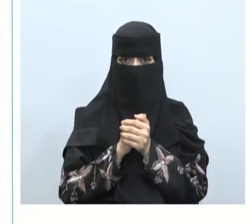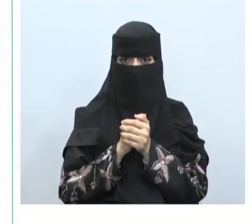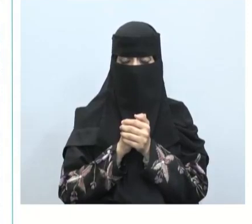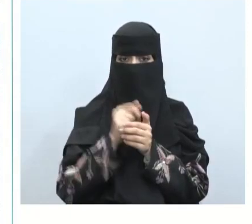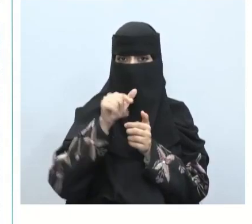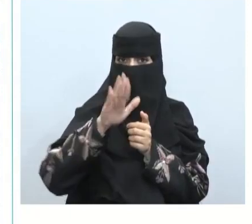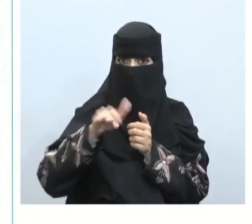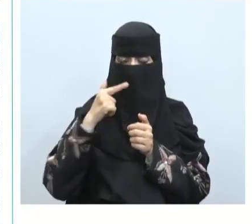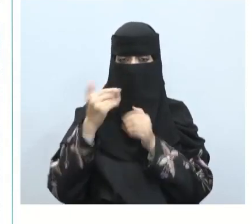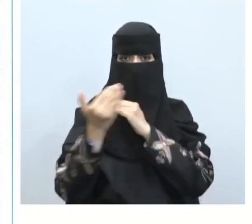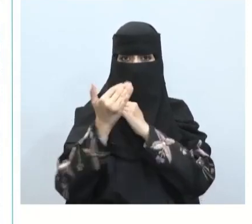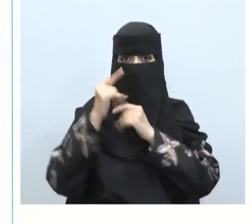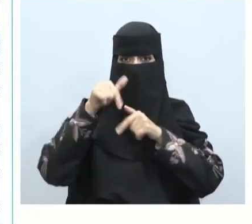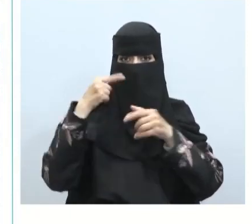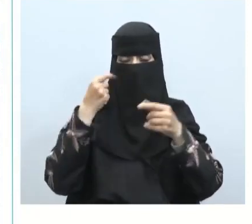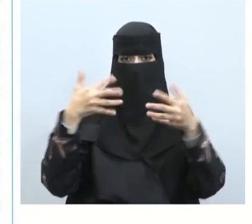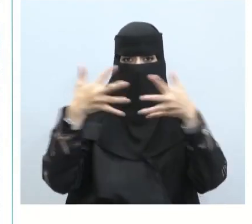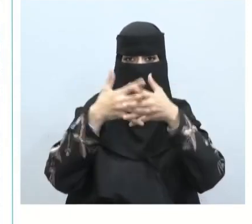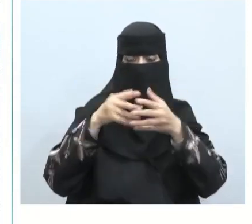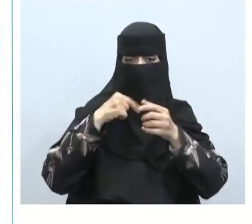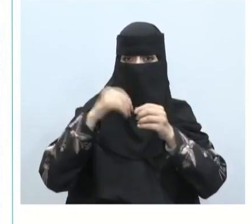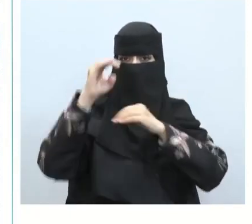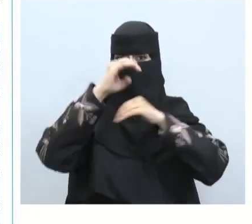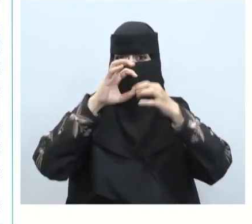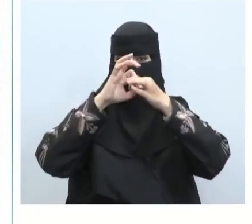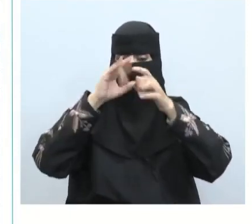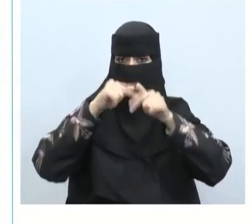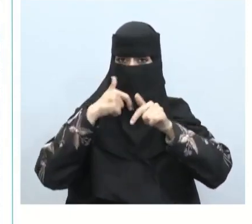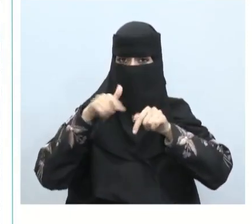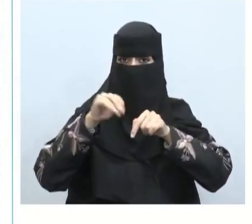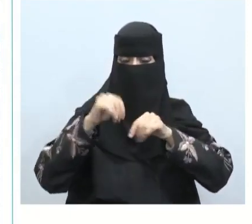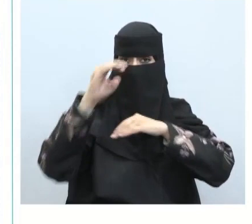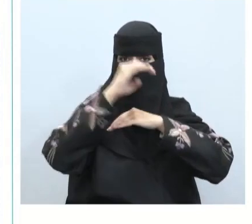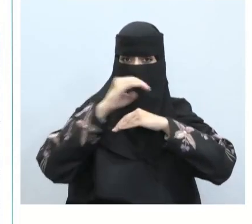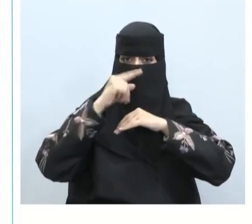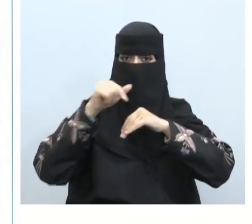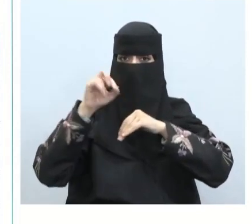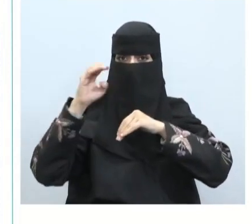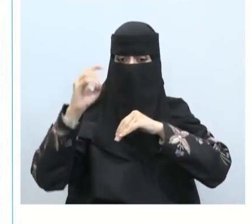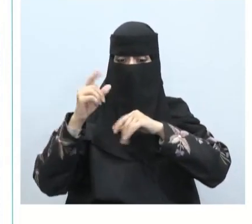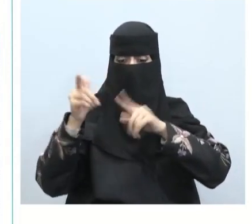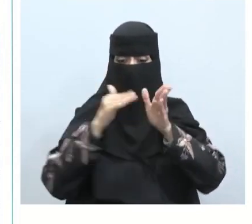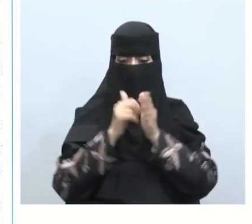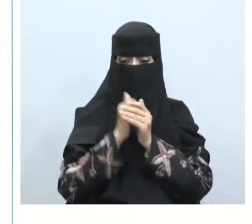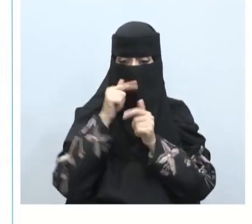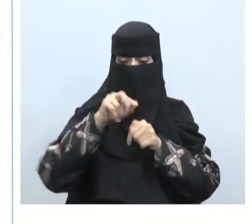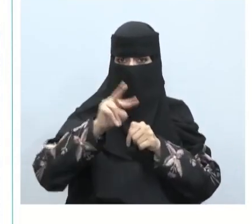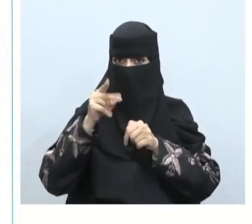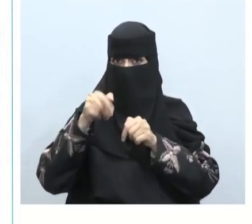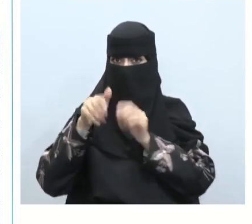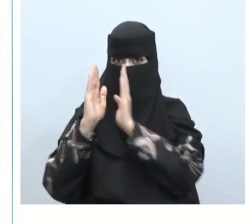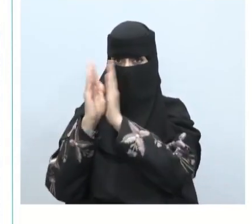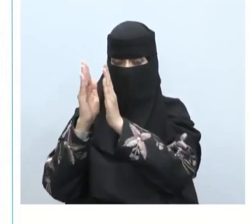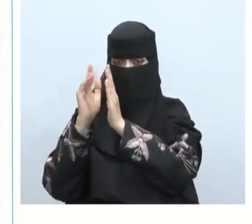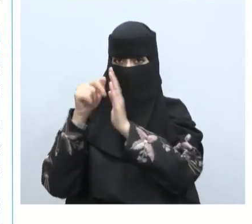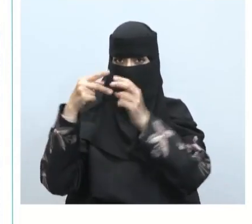ايضا تعرفنا على طريقه مشاركه الرابط في جوجل درايف ننقر بالزر الايمن